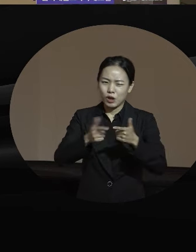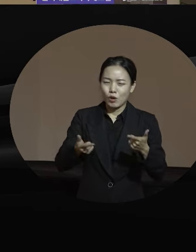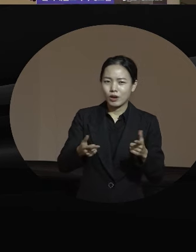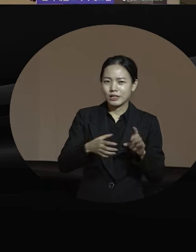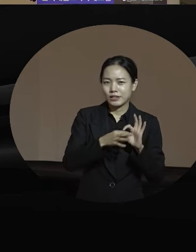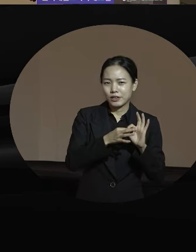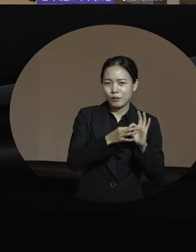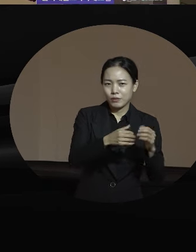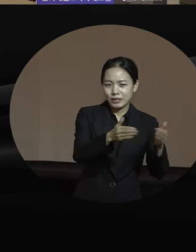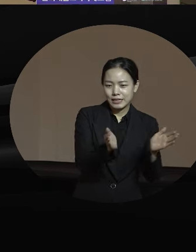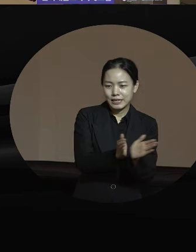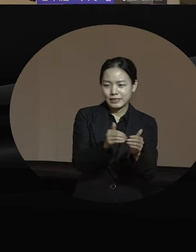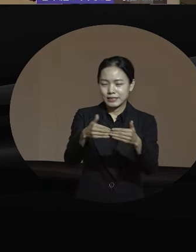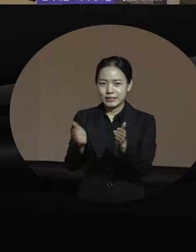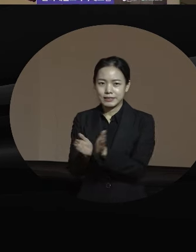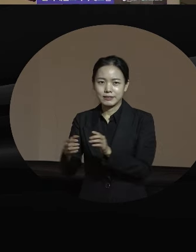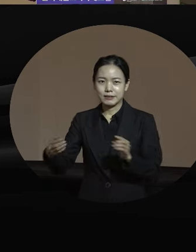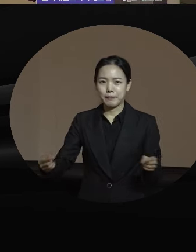사업을 추진해 왔습니다.